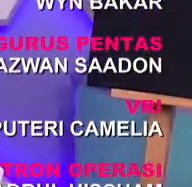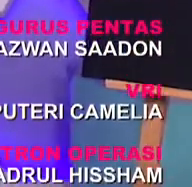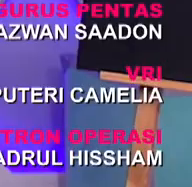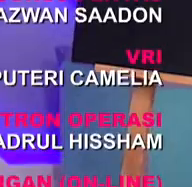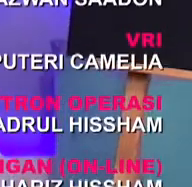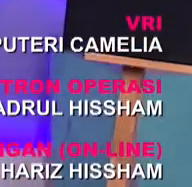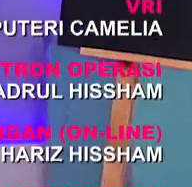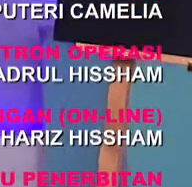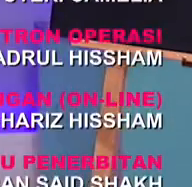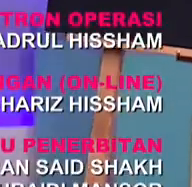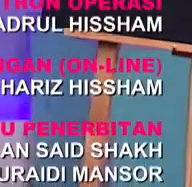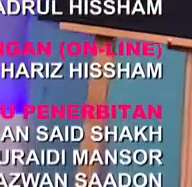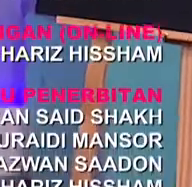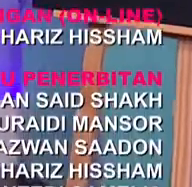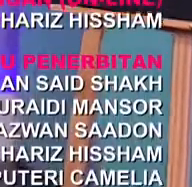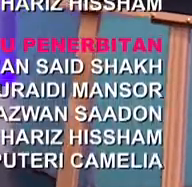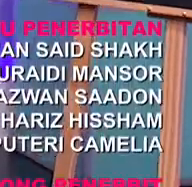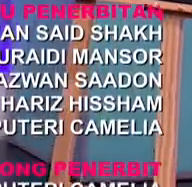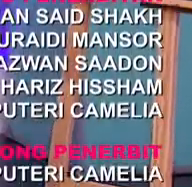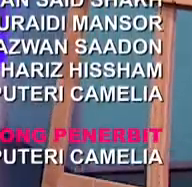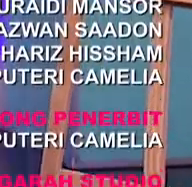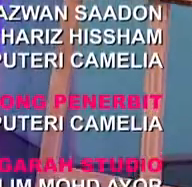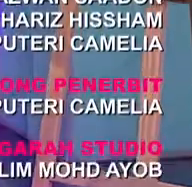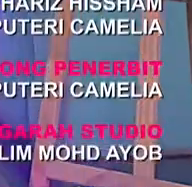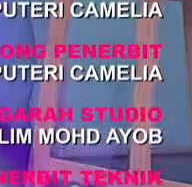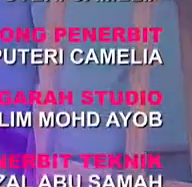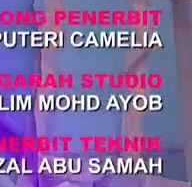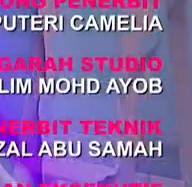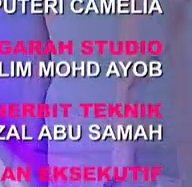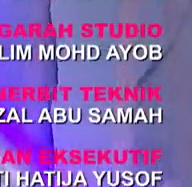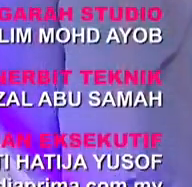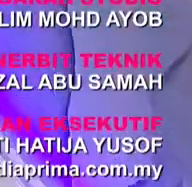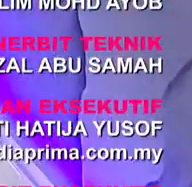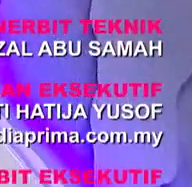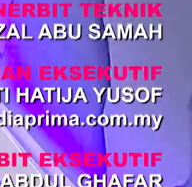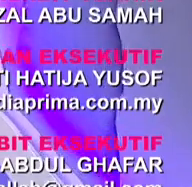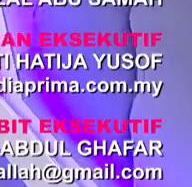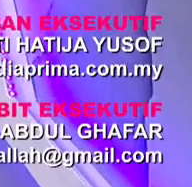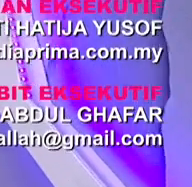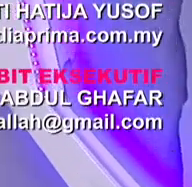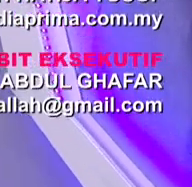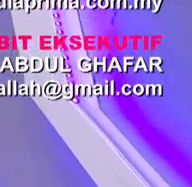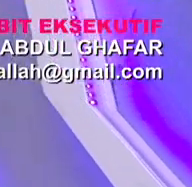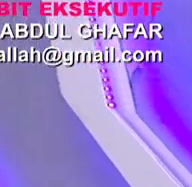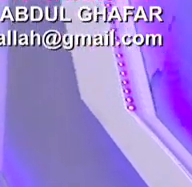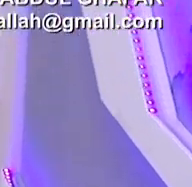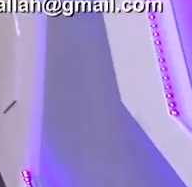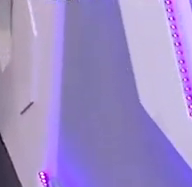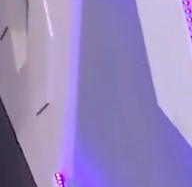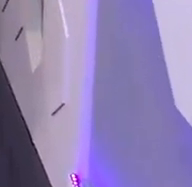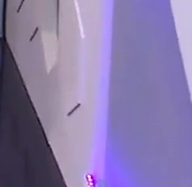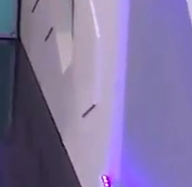selari. Yang selari macam pandan tu. Marilah kita, mari kita